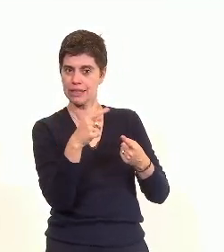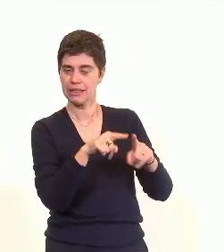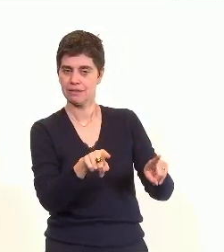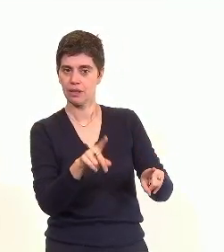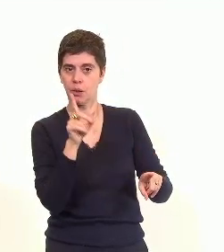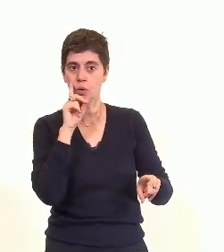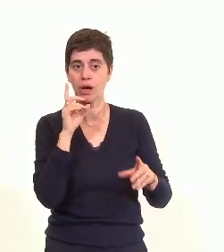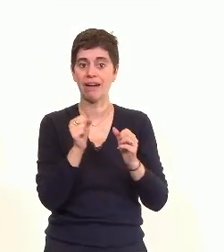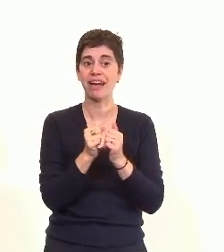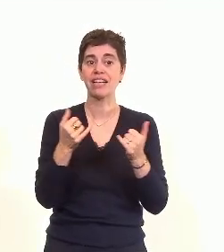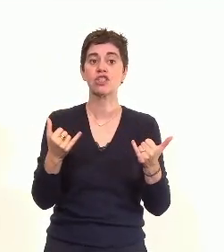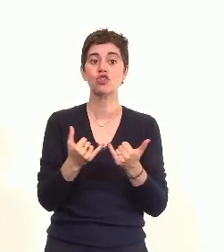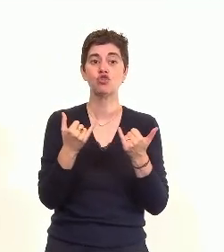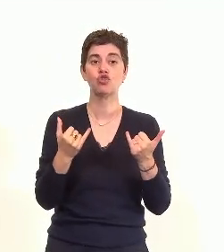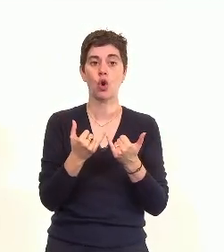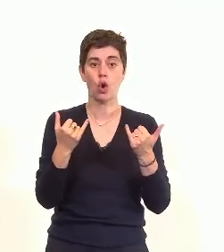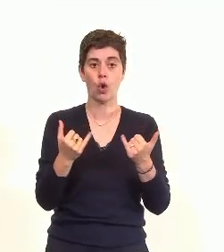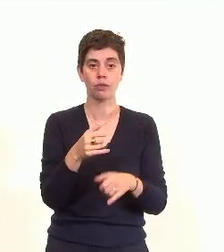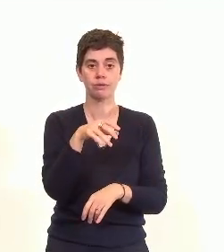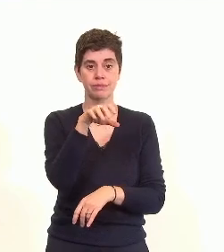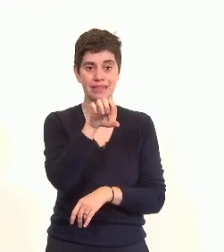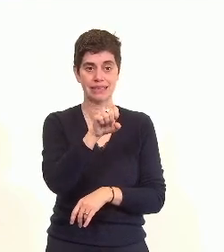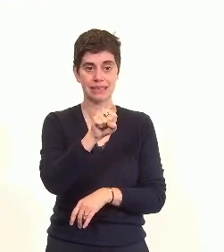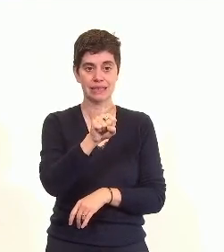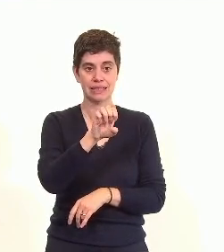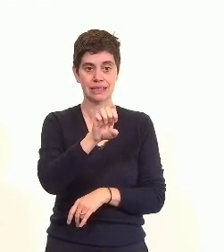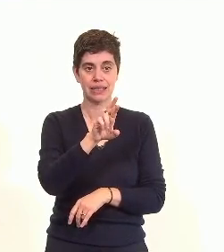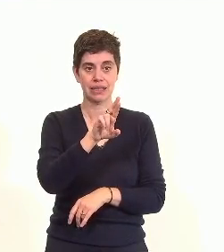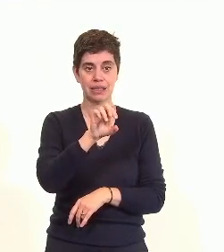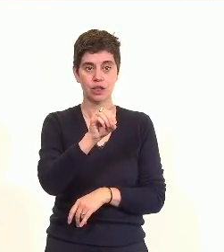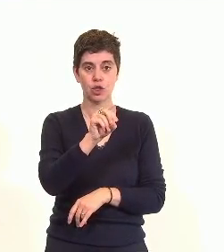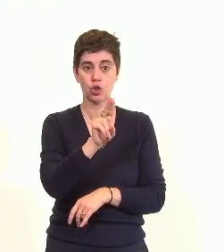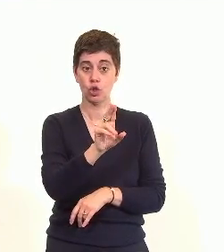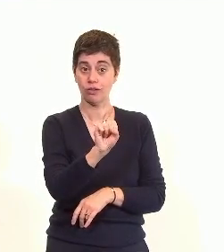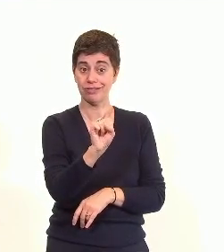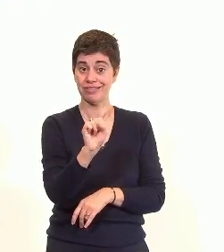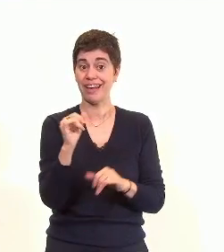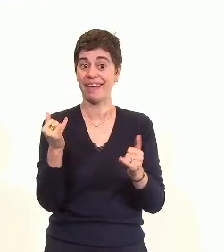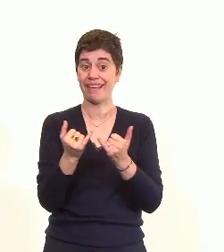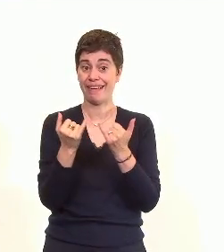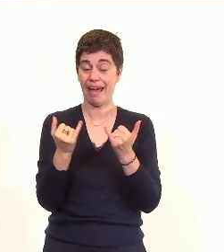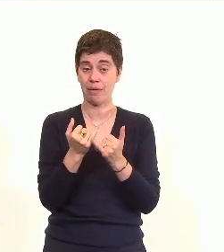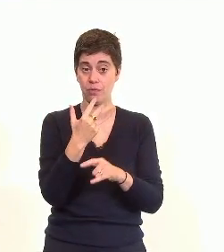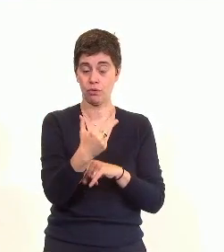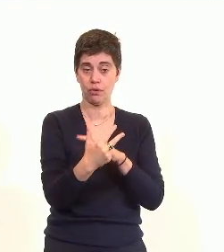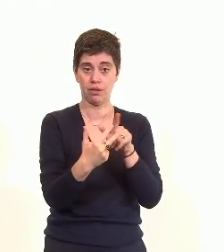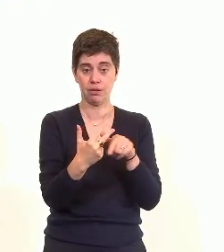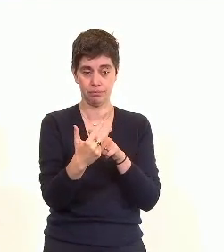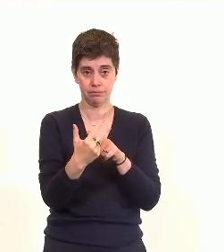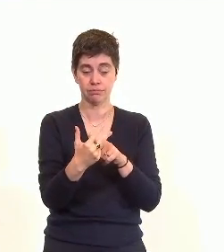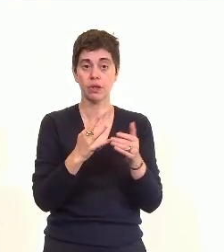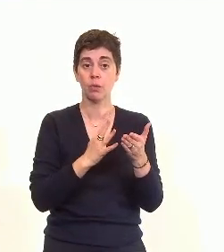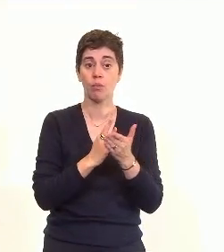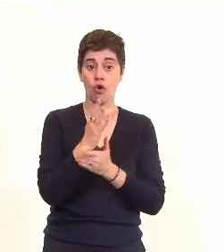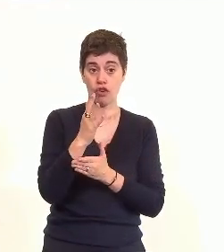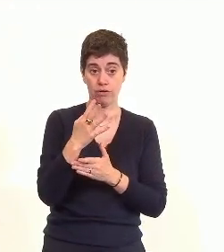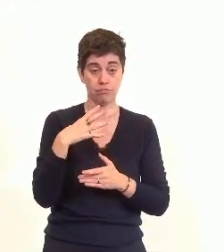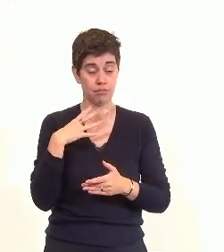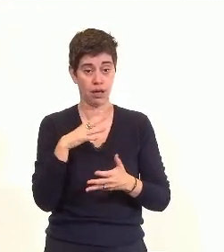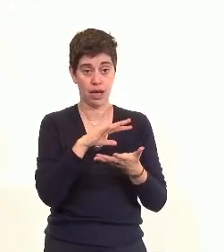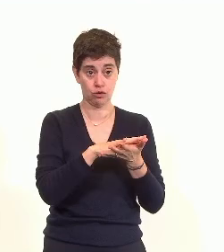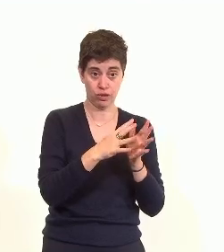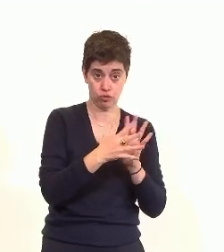jeu, avec un serious game, et même 3 serious games qui ont été mis en place. Le projet, c'est le fruit de la collaboration d'une association, nous